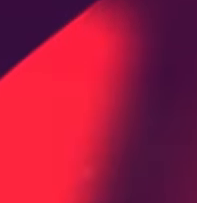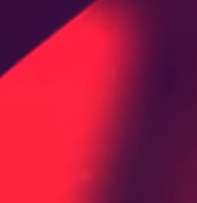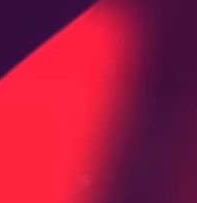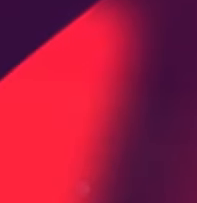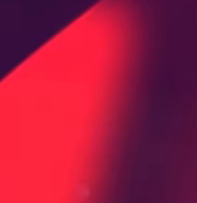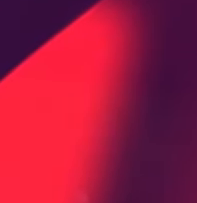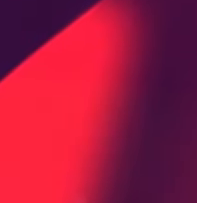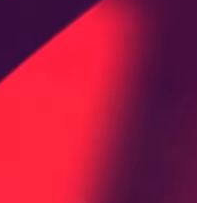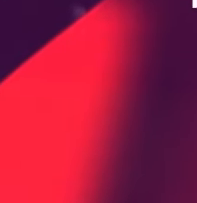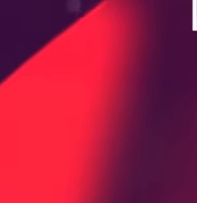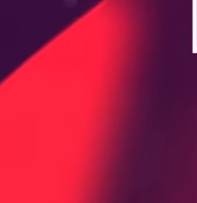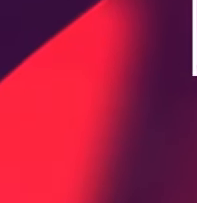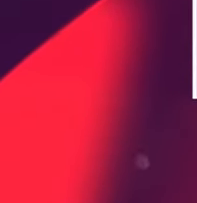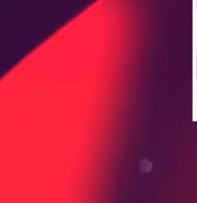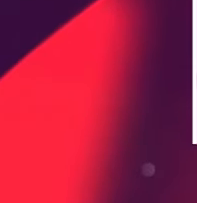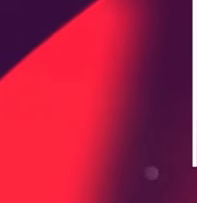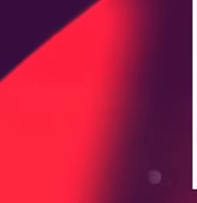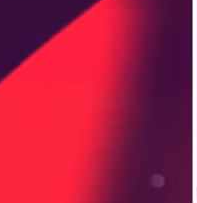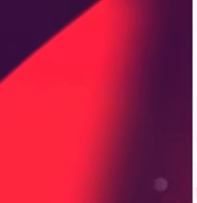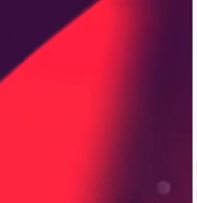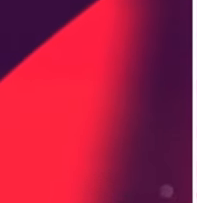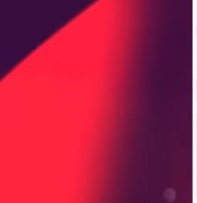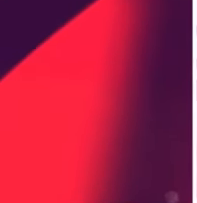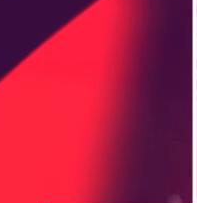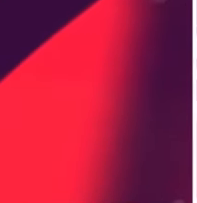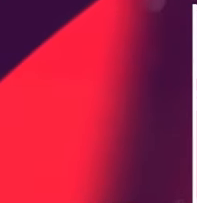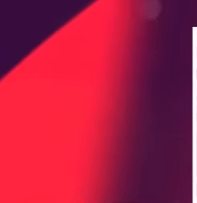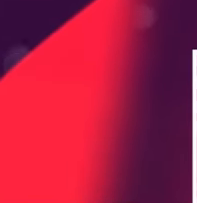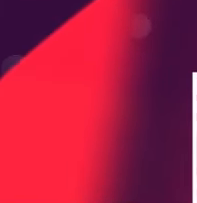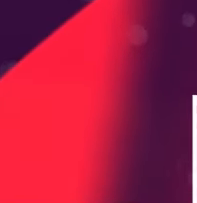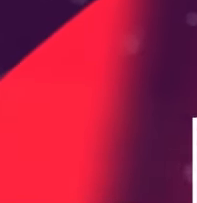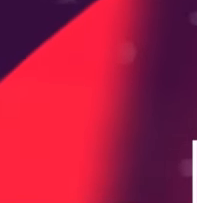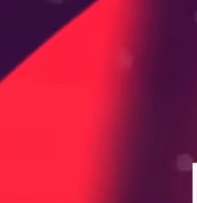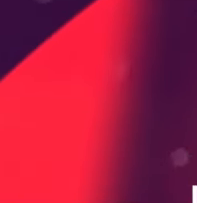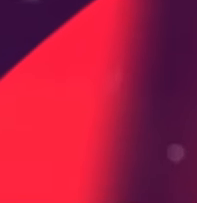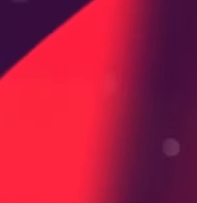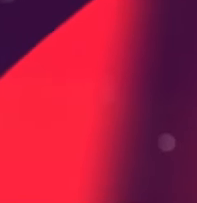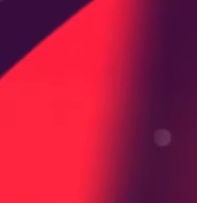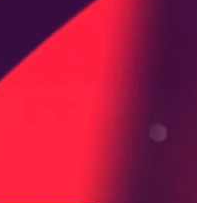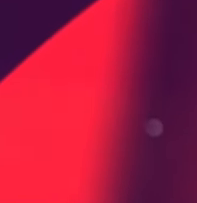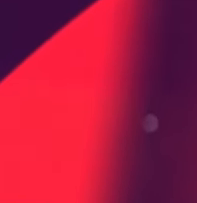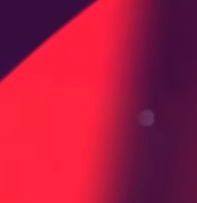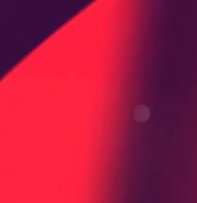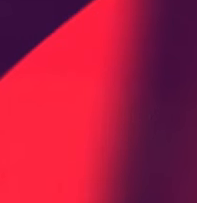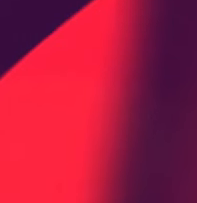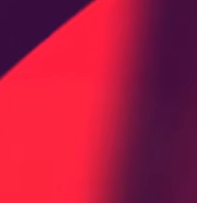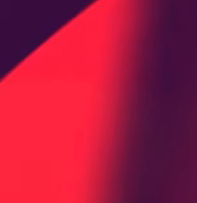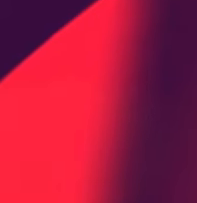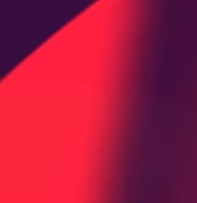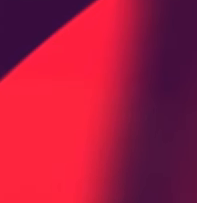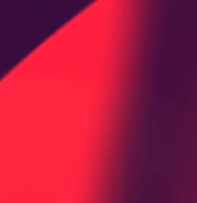රටේ ලෝකෙ සිදුවෙන උණුසුම්ව දැනගන්න සියත නිවුස් YouTube channel එක අදම subscribe කරන්න.